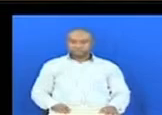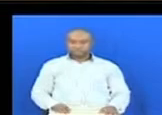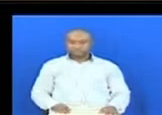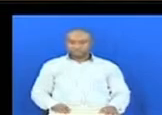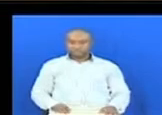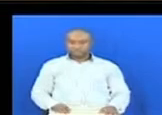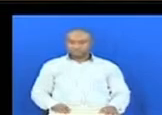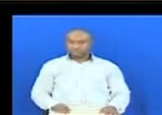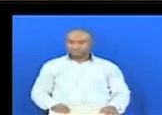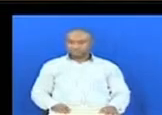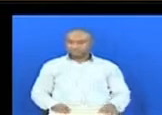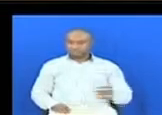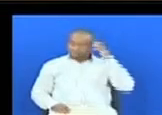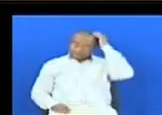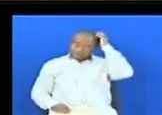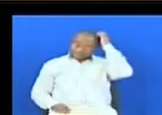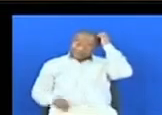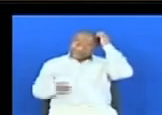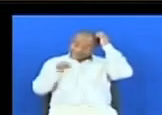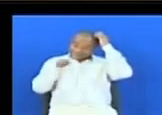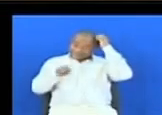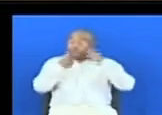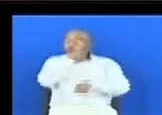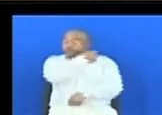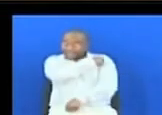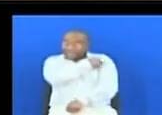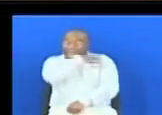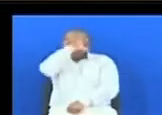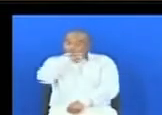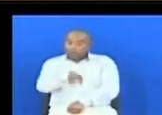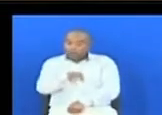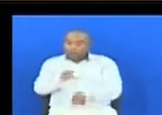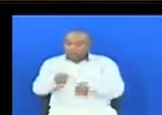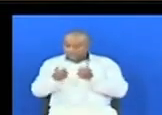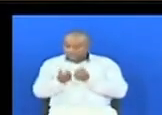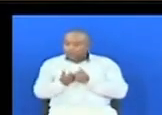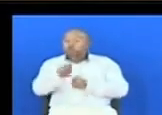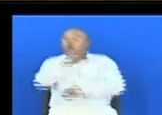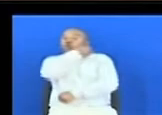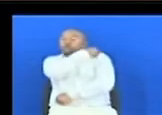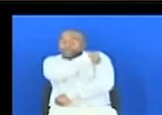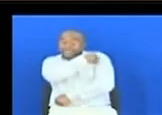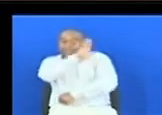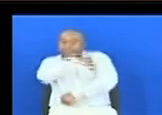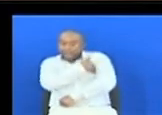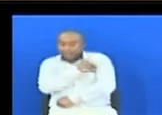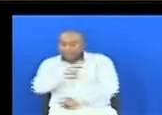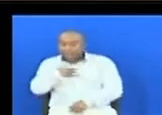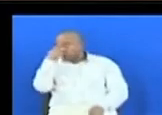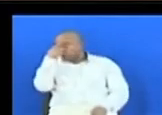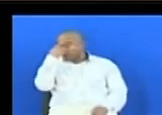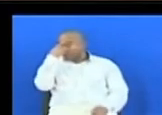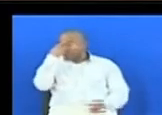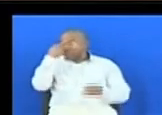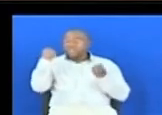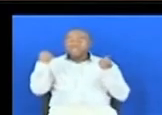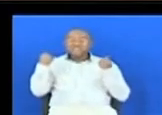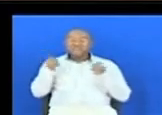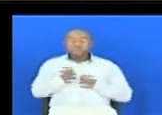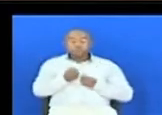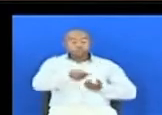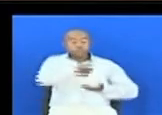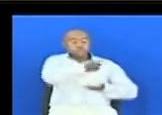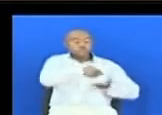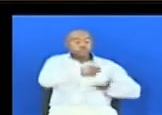tena ni ngazi kwa hapa Dodoma hii ya mkoa au Benjamin Mkapa. Lakini ni vigumu kupata referral ya kituo cha